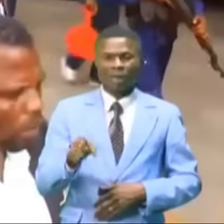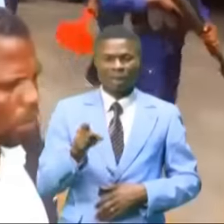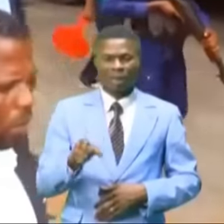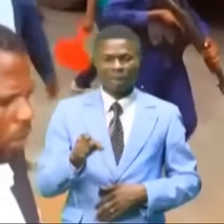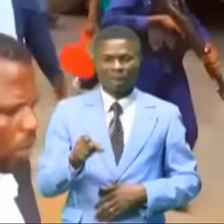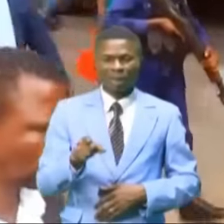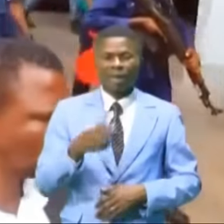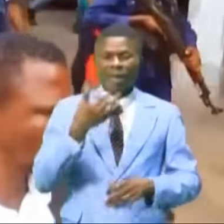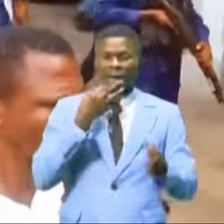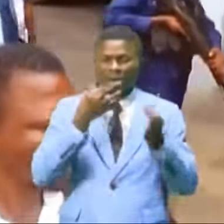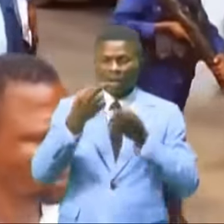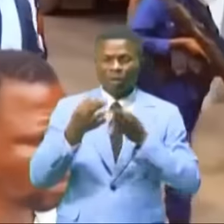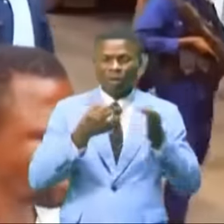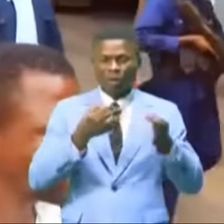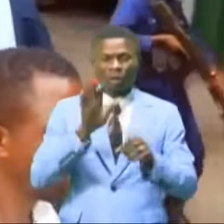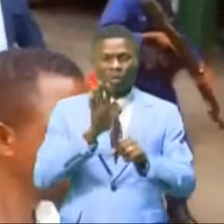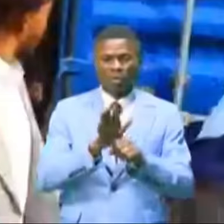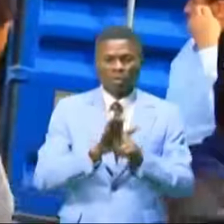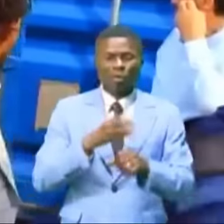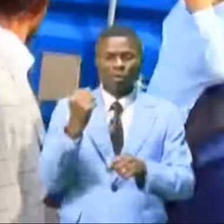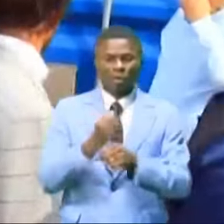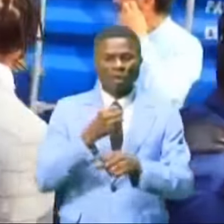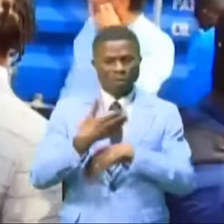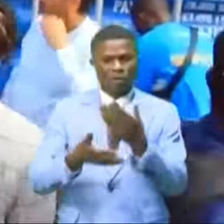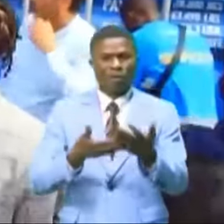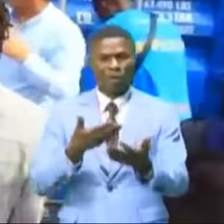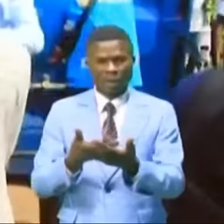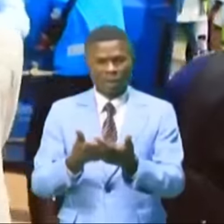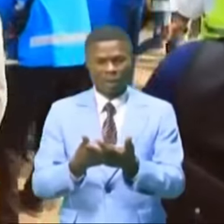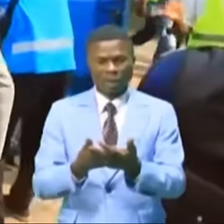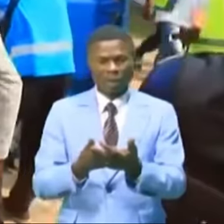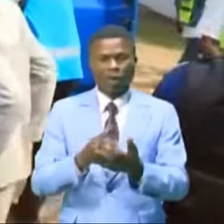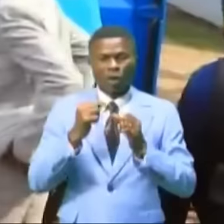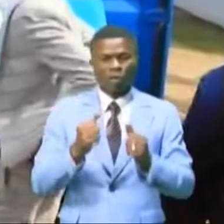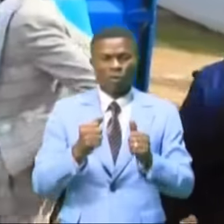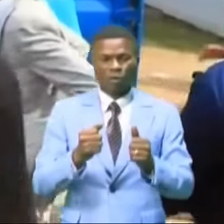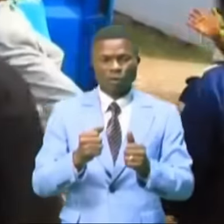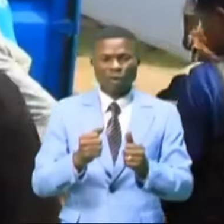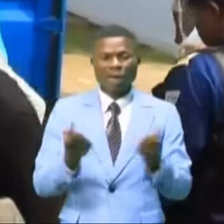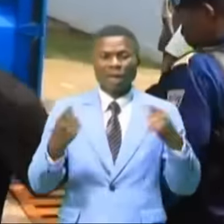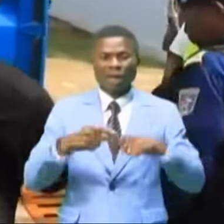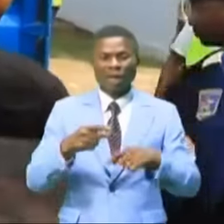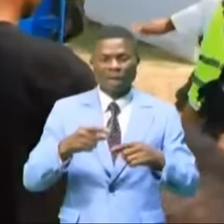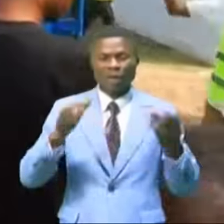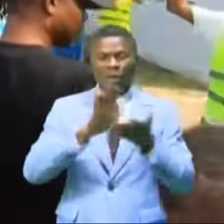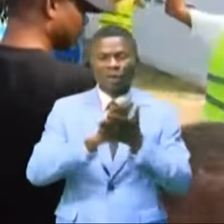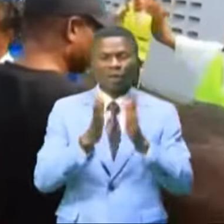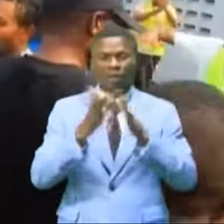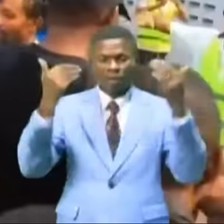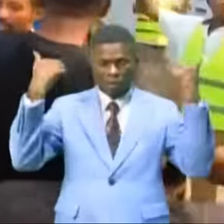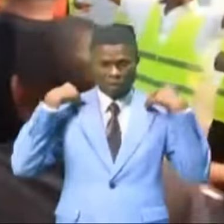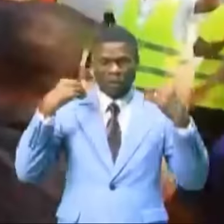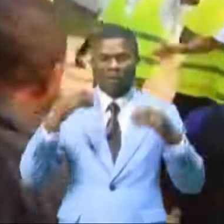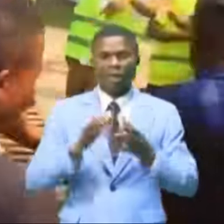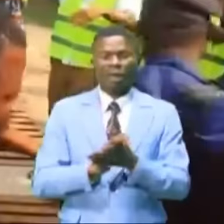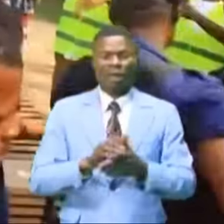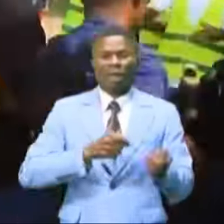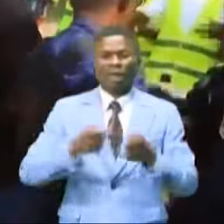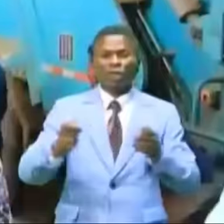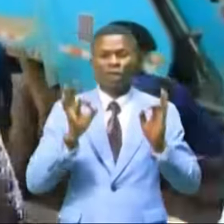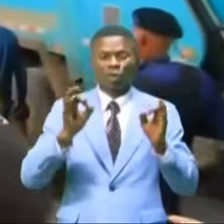a rappelé les différentes réalisations à l'actif de son gouvernement sortant, entre autres les nouveaux marchés